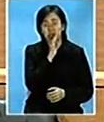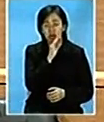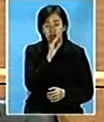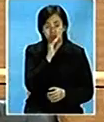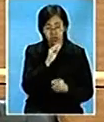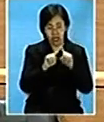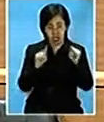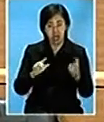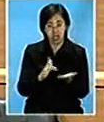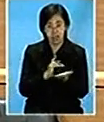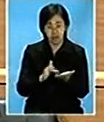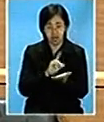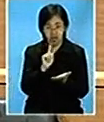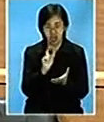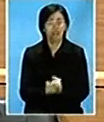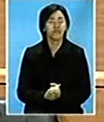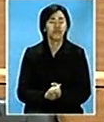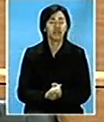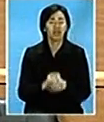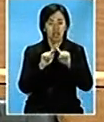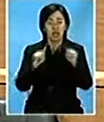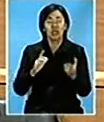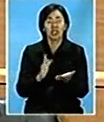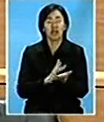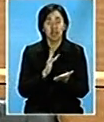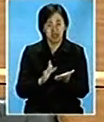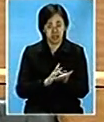นี่ยก็จะมีสามารถที่จะสร้าง